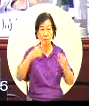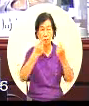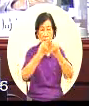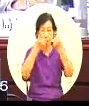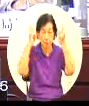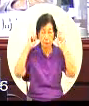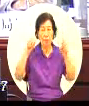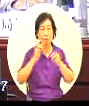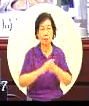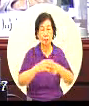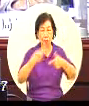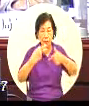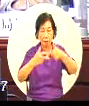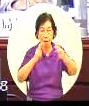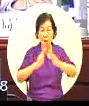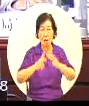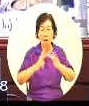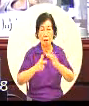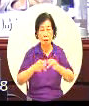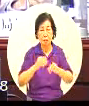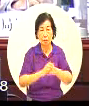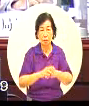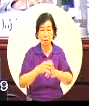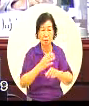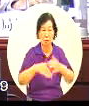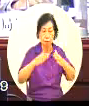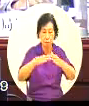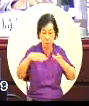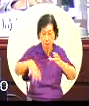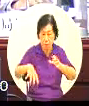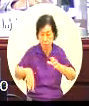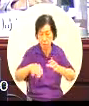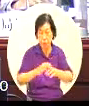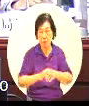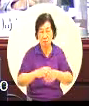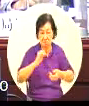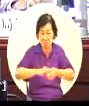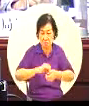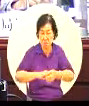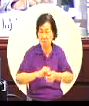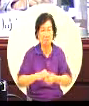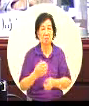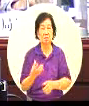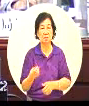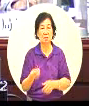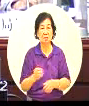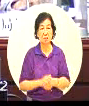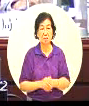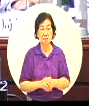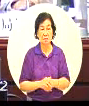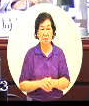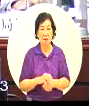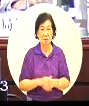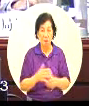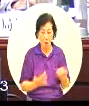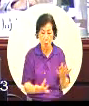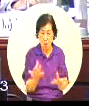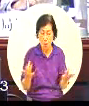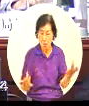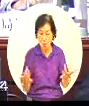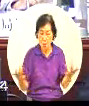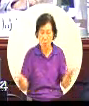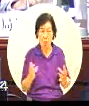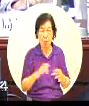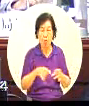物学院区吼，这个部分甲单拢无一个决定吼、哦，啊，变作伫遐荒废足侪